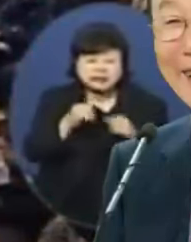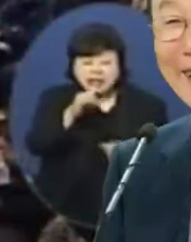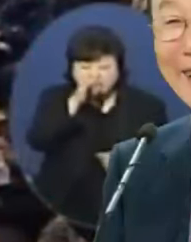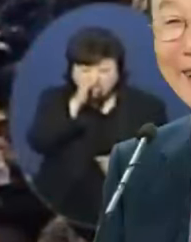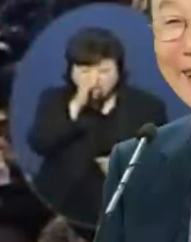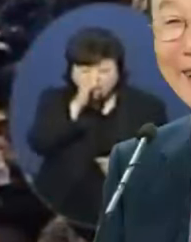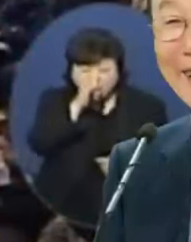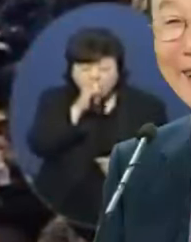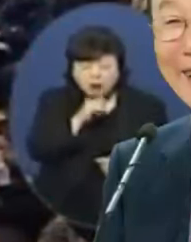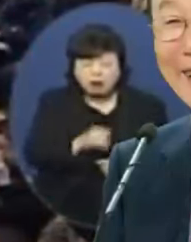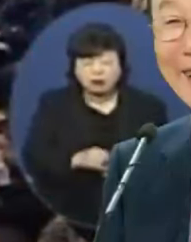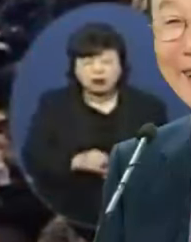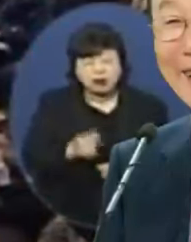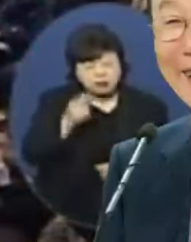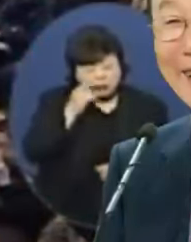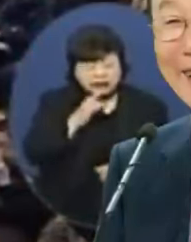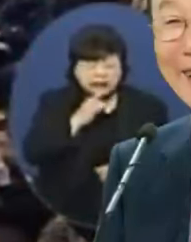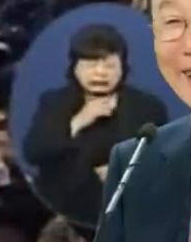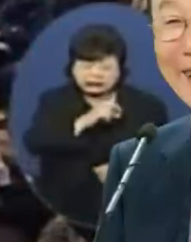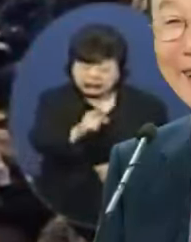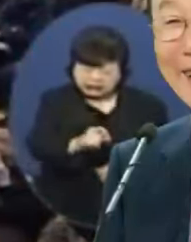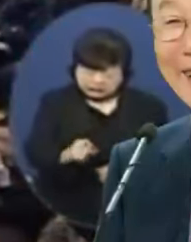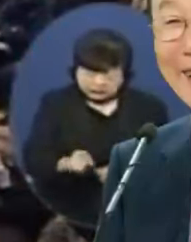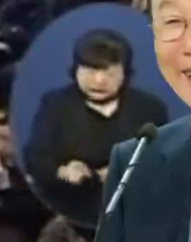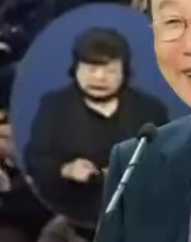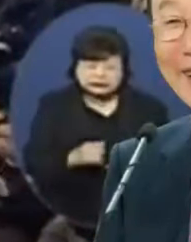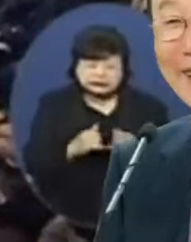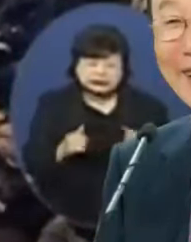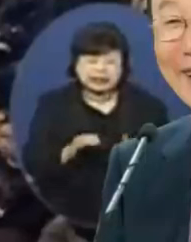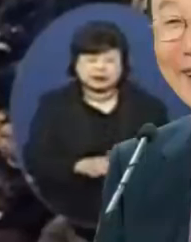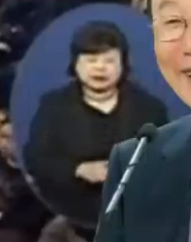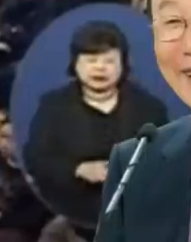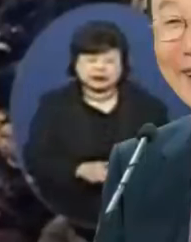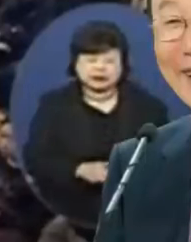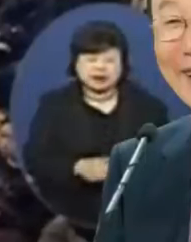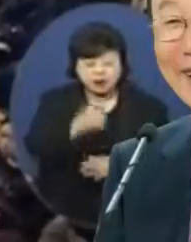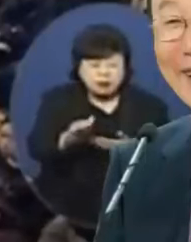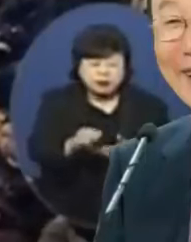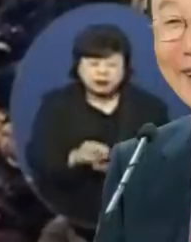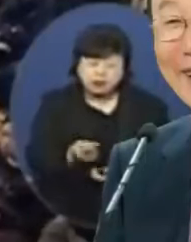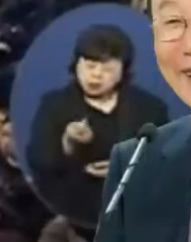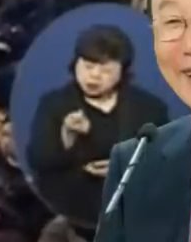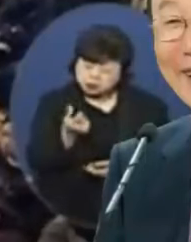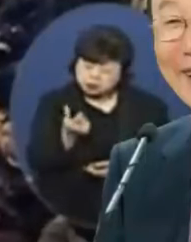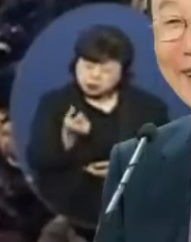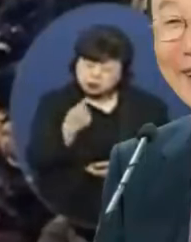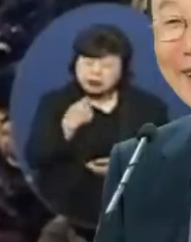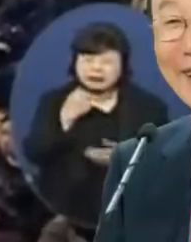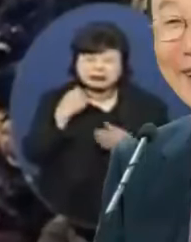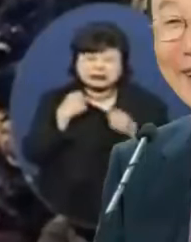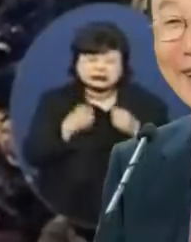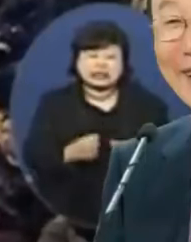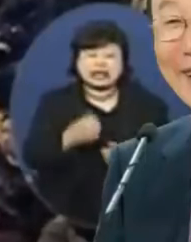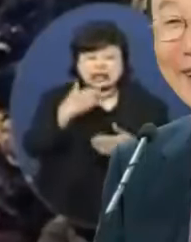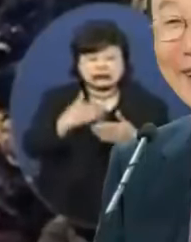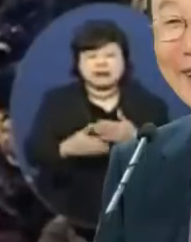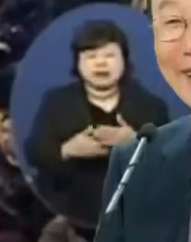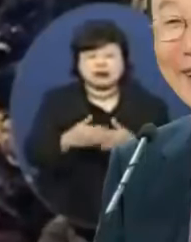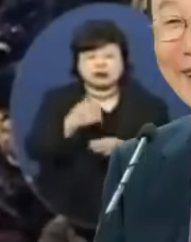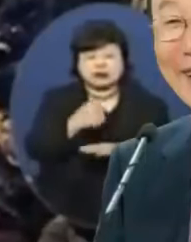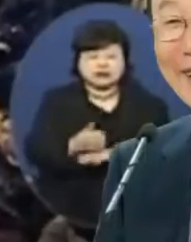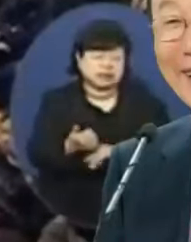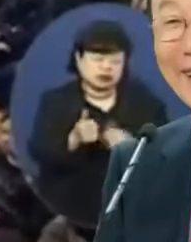반면에 긍정적인 말을 적게 썼던 하위 25%의 수녀들은 34%만 살았고 그들은 다